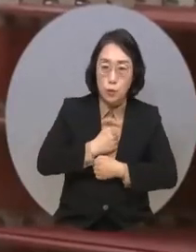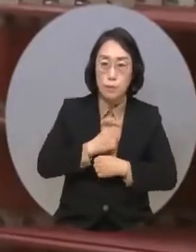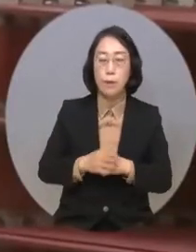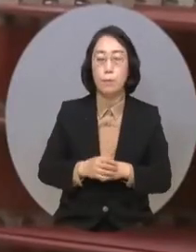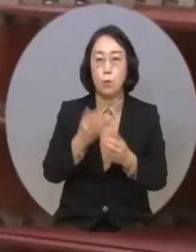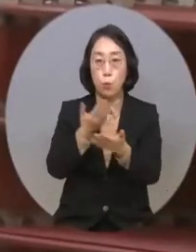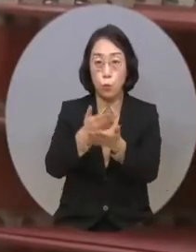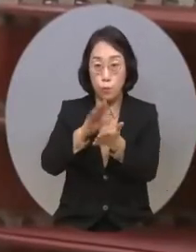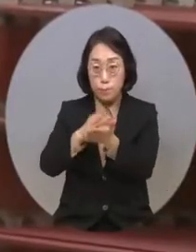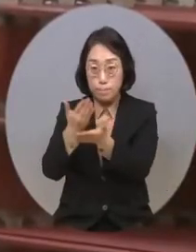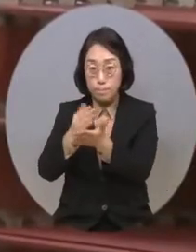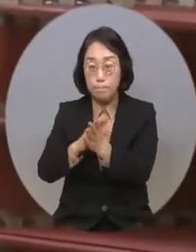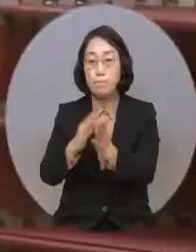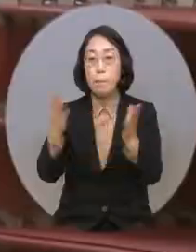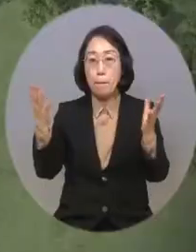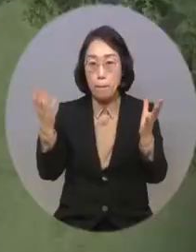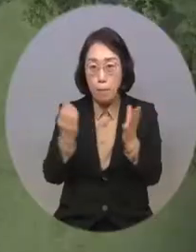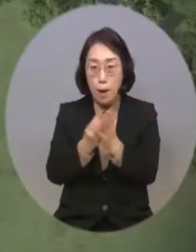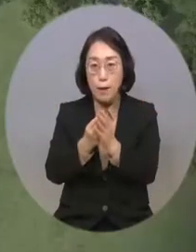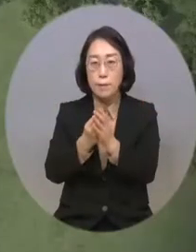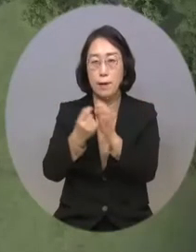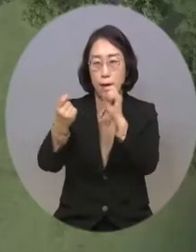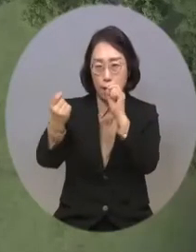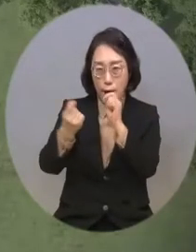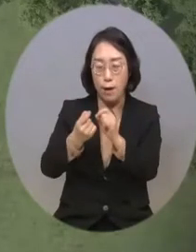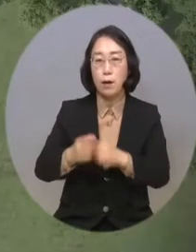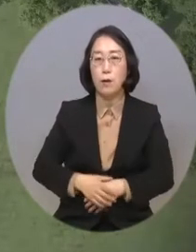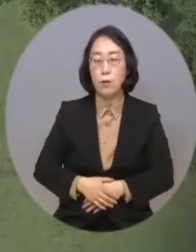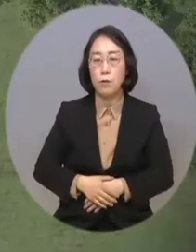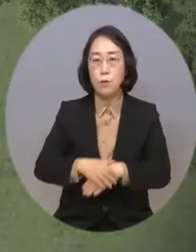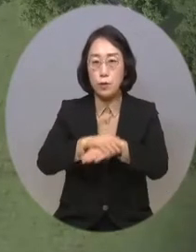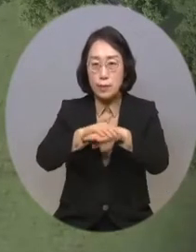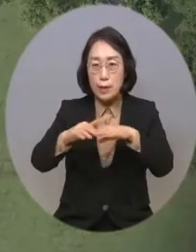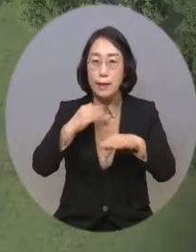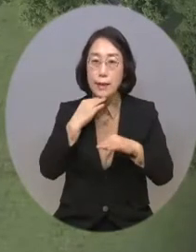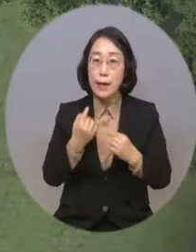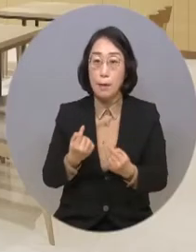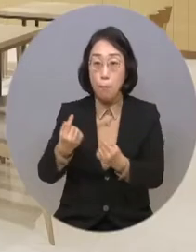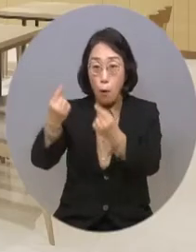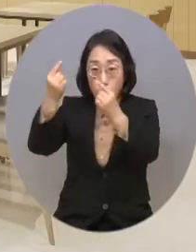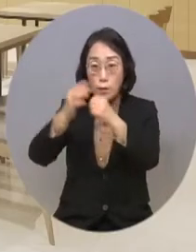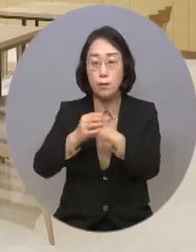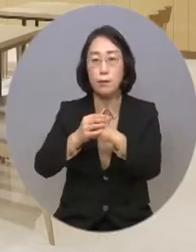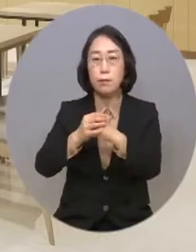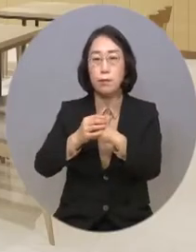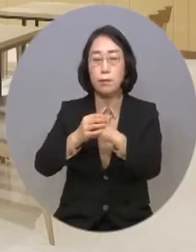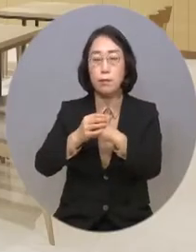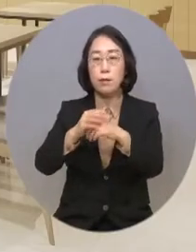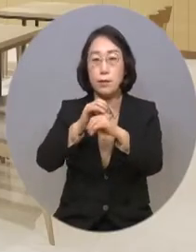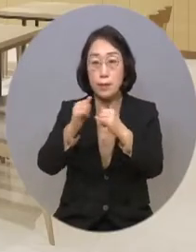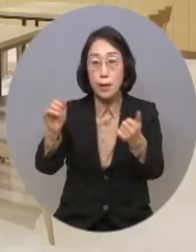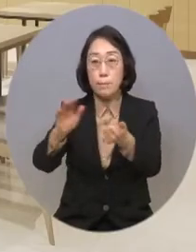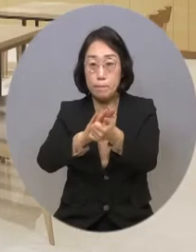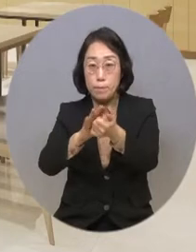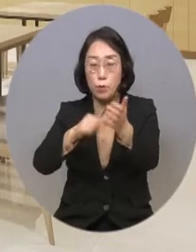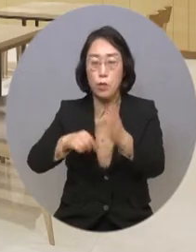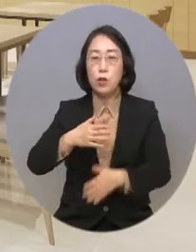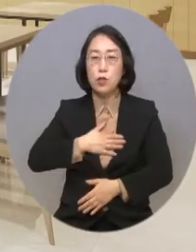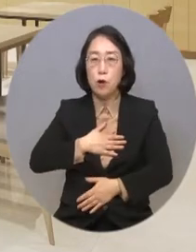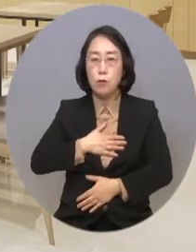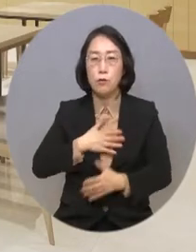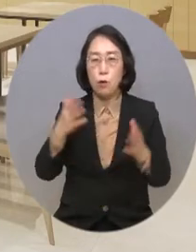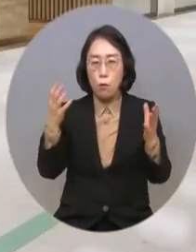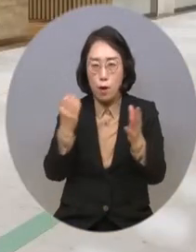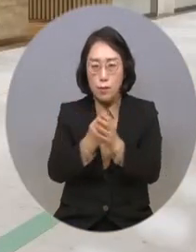공사 마무리 단계 중에 있습니다. 또한 웰레이징 비전을 담은 전주 보훈 요양원은 정서 안정을 돕는 자연